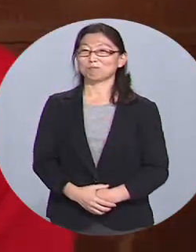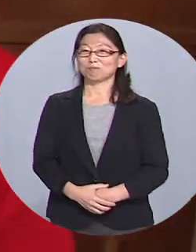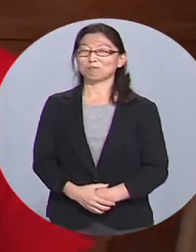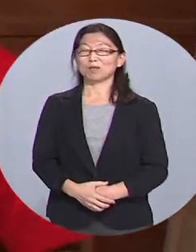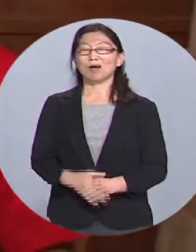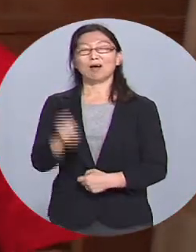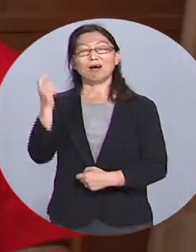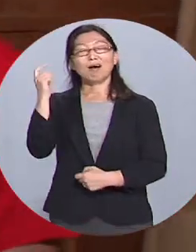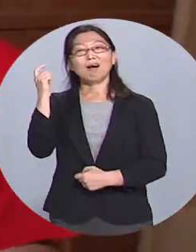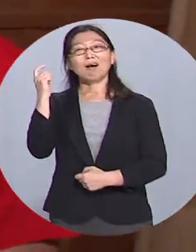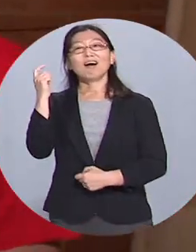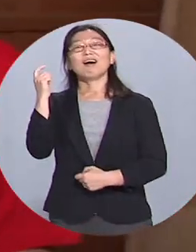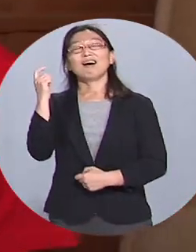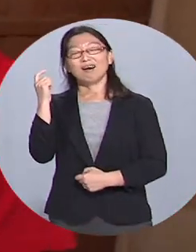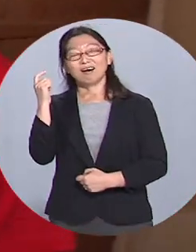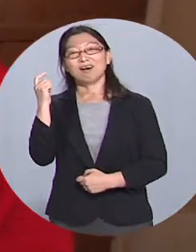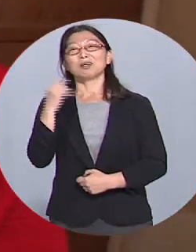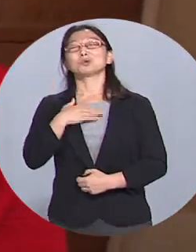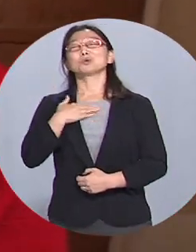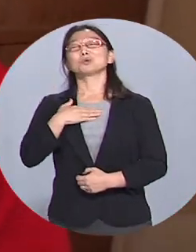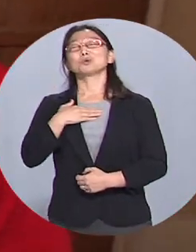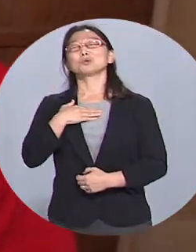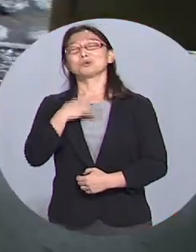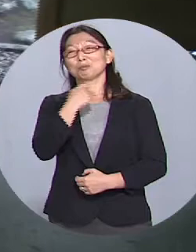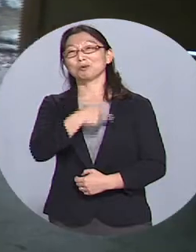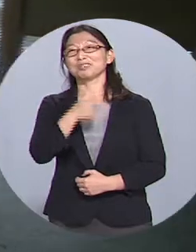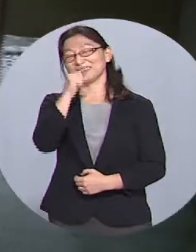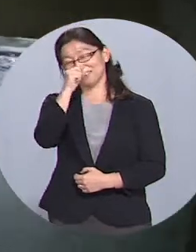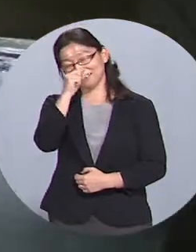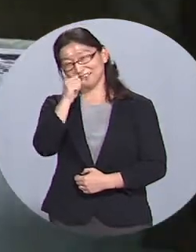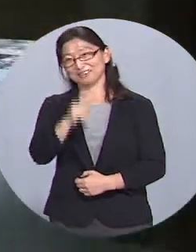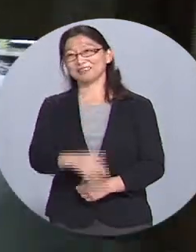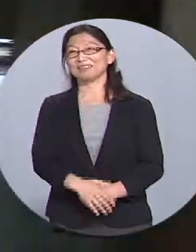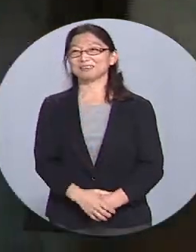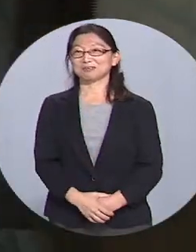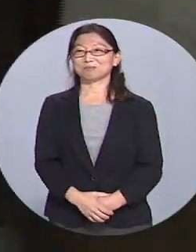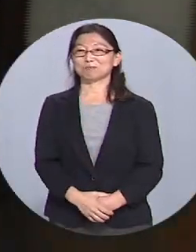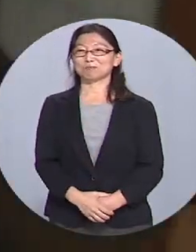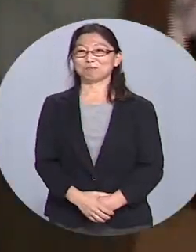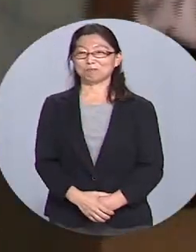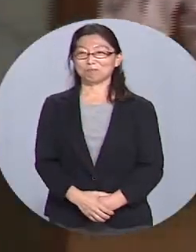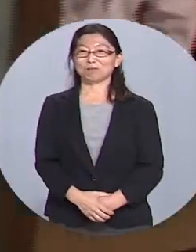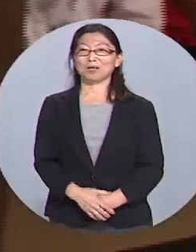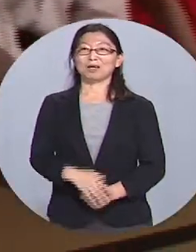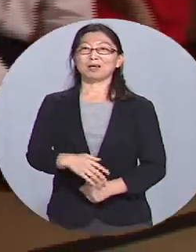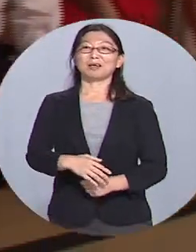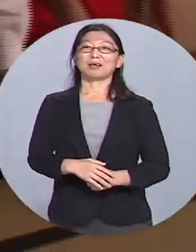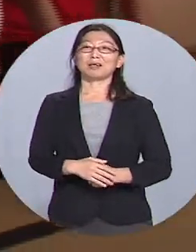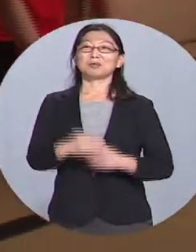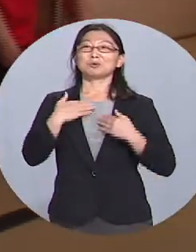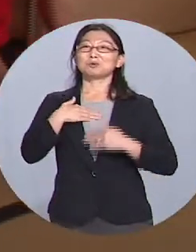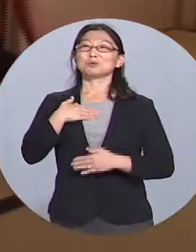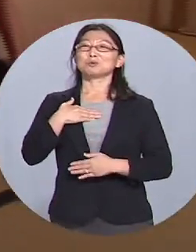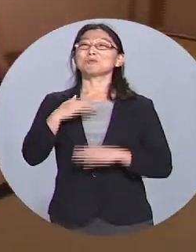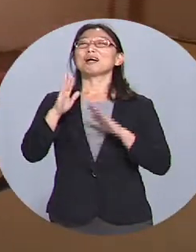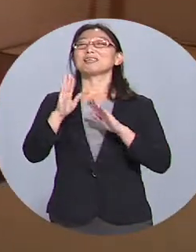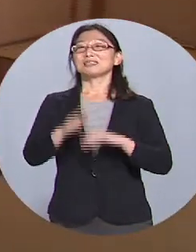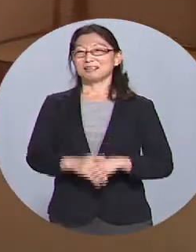聞いてるだけでなんかこう涼しげなというか、 はい、 茶室で心も涼やかになりました